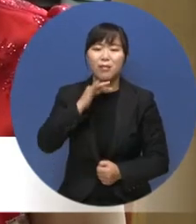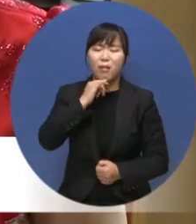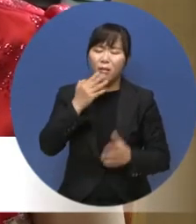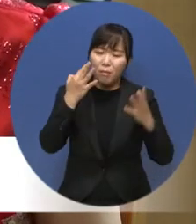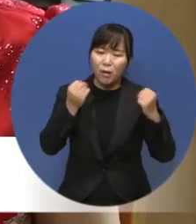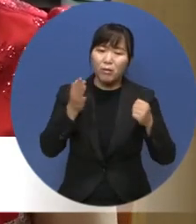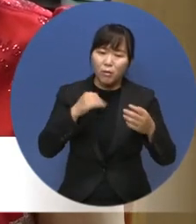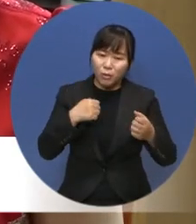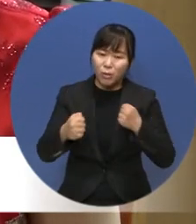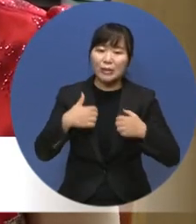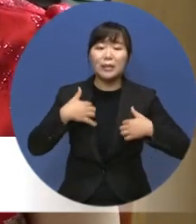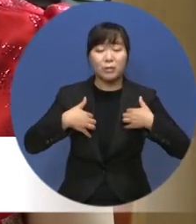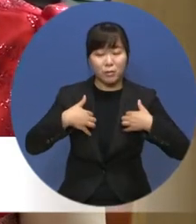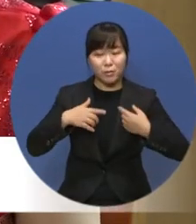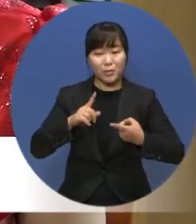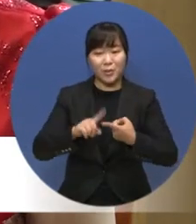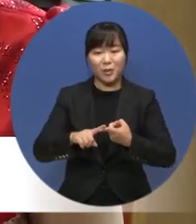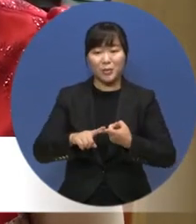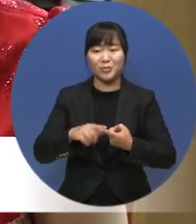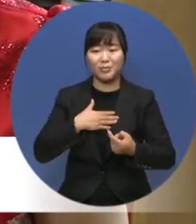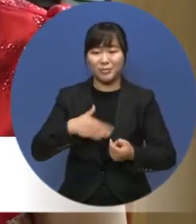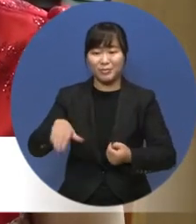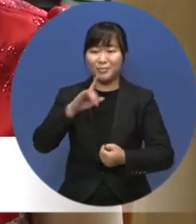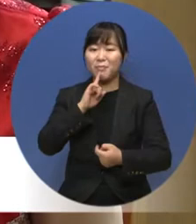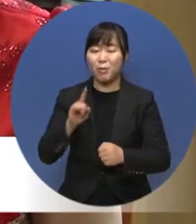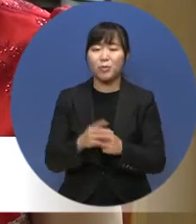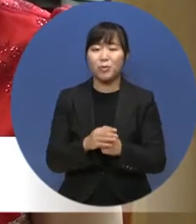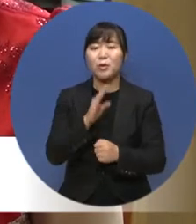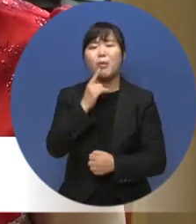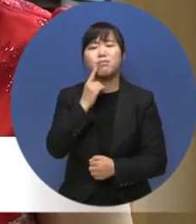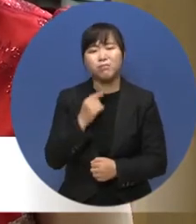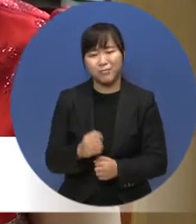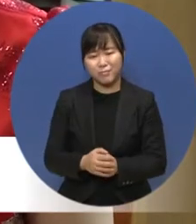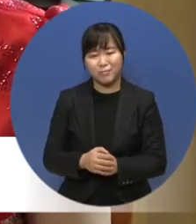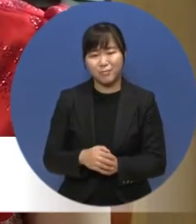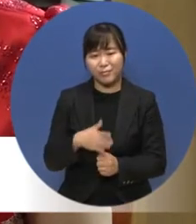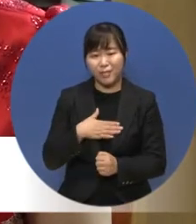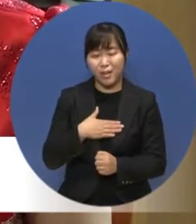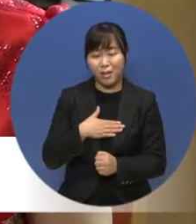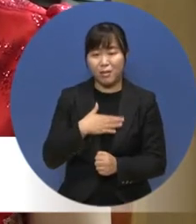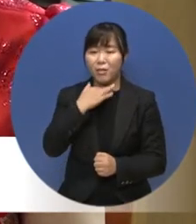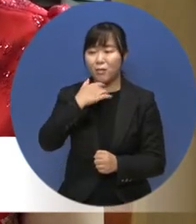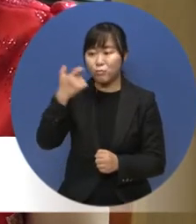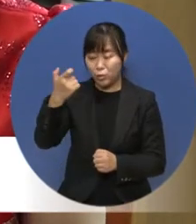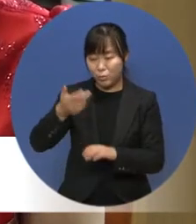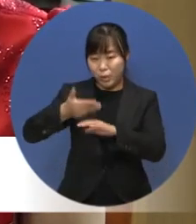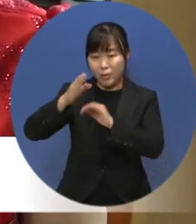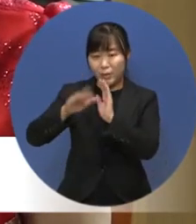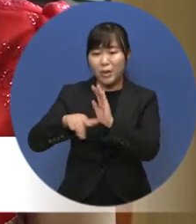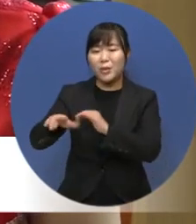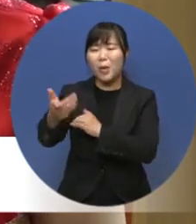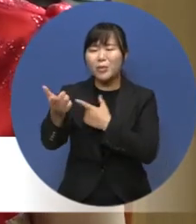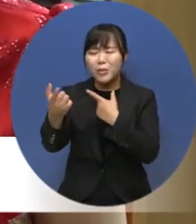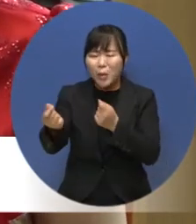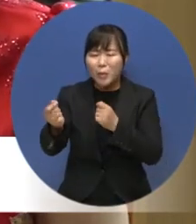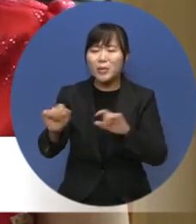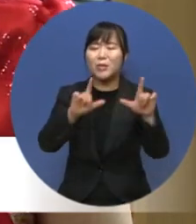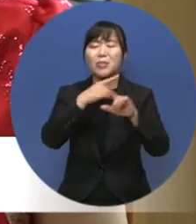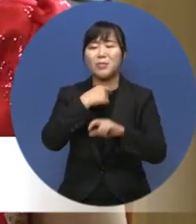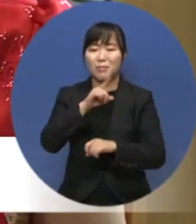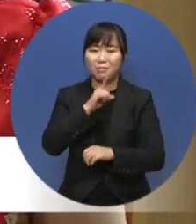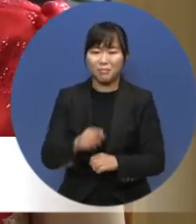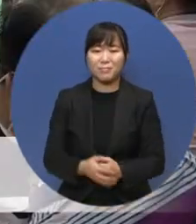드셨는데 즐기는 거 제가 그래서 그분들한테 이렇게 해서 부러워요. 내가 저 나이 됐을 때 여러분처럼 살고 싶어요. 그렇게